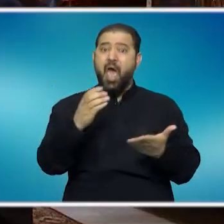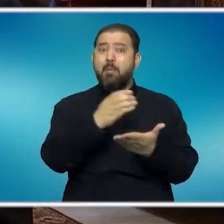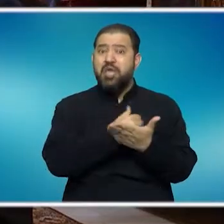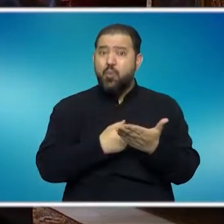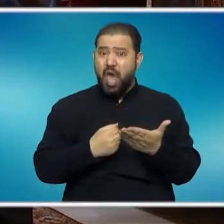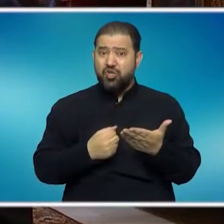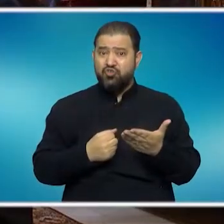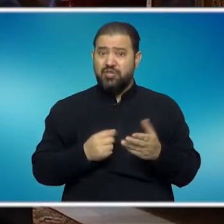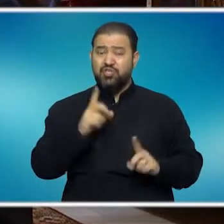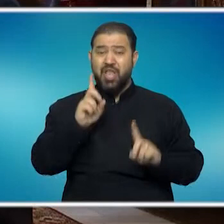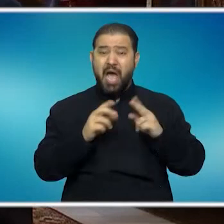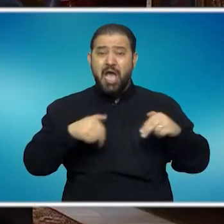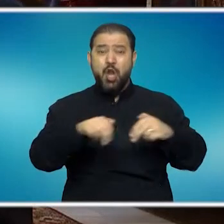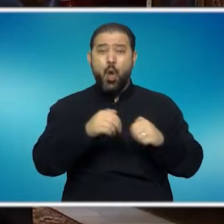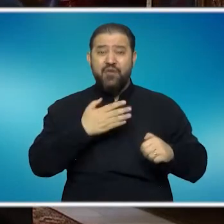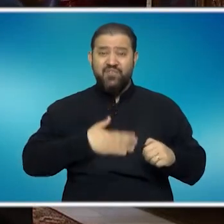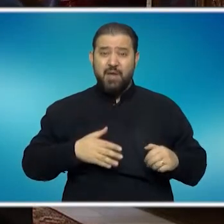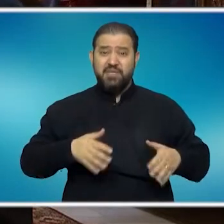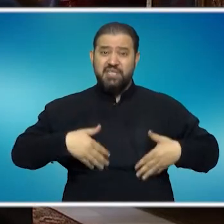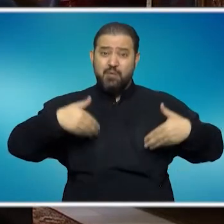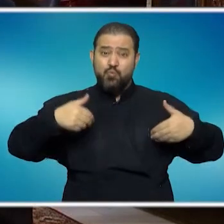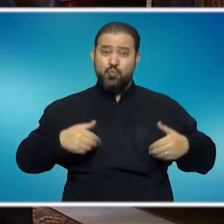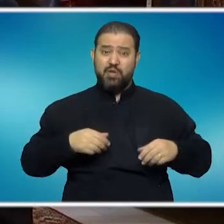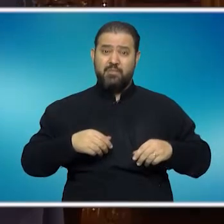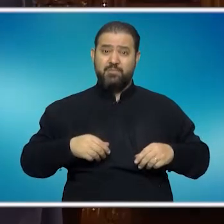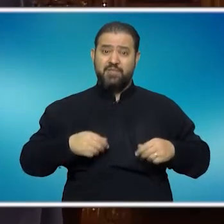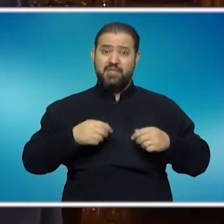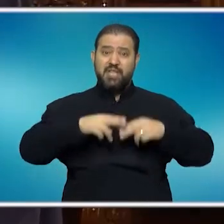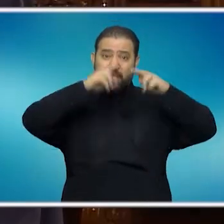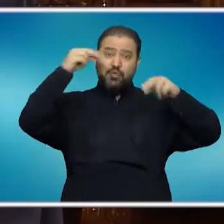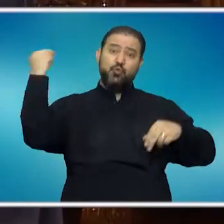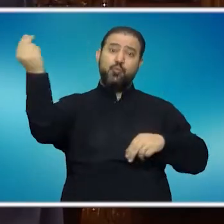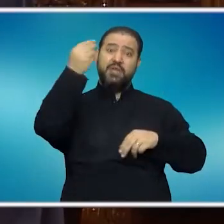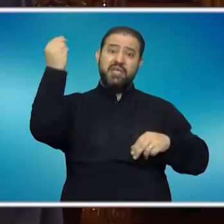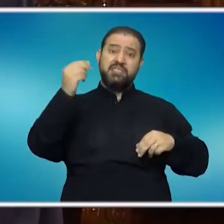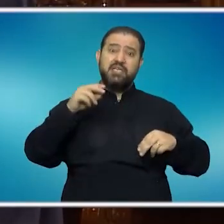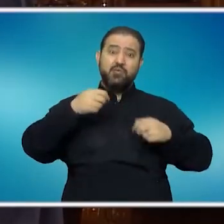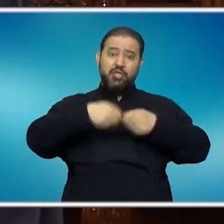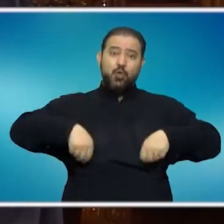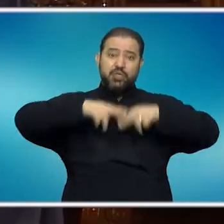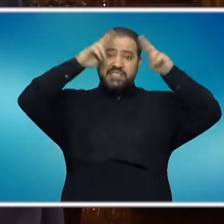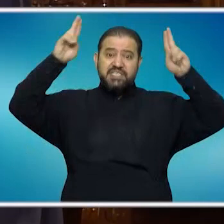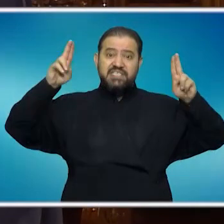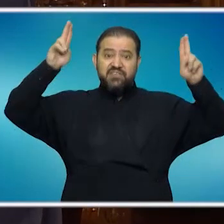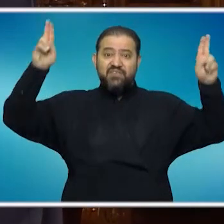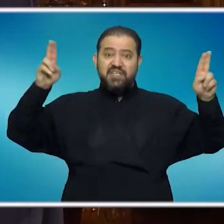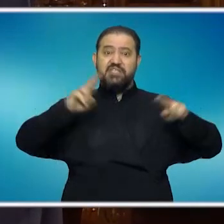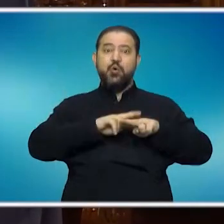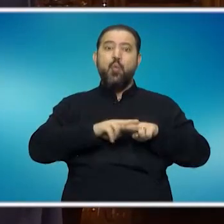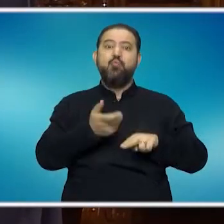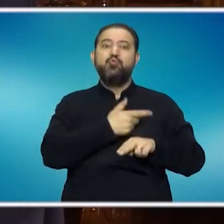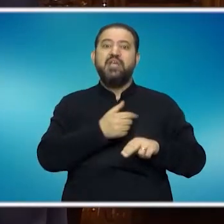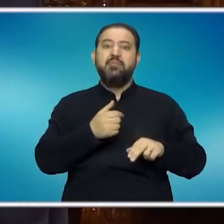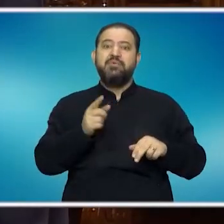aceea noi dacă vrem să ne bucurăm în cer, nu doar de Dumnezeu, ci de toți sfinții și de sfinții în înger, cum să nu fim aici pe pământ, de